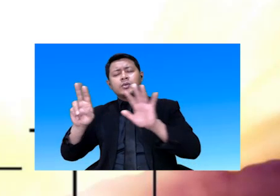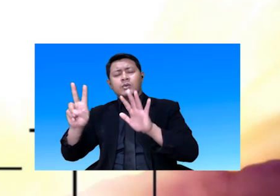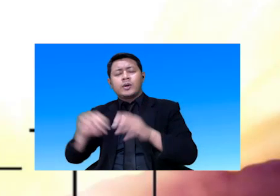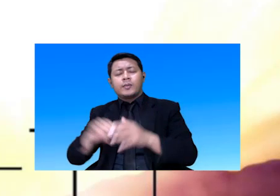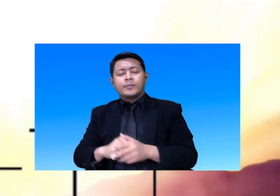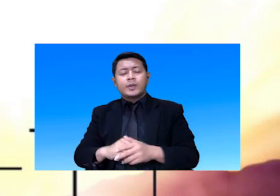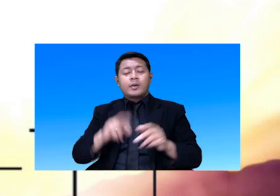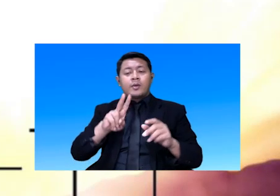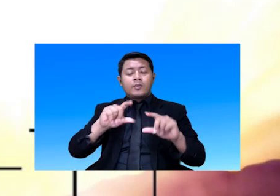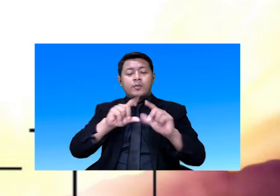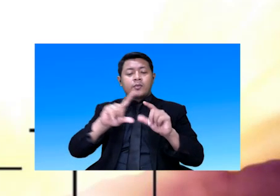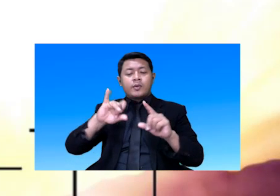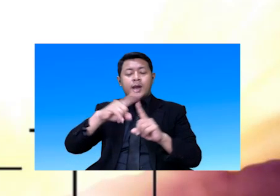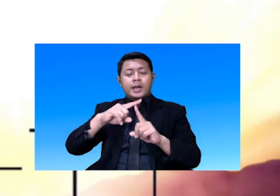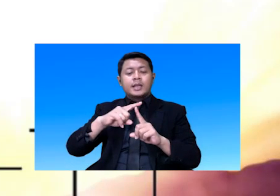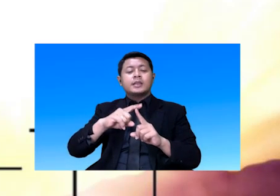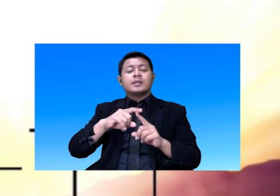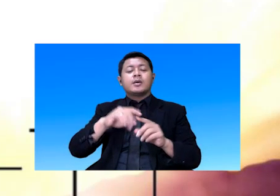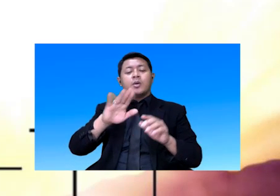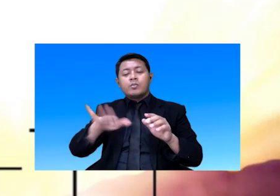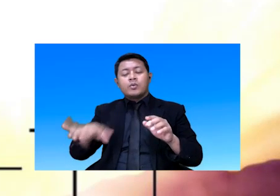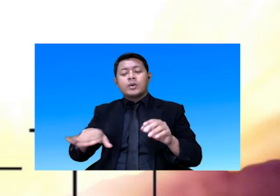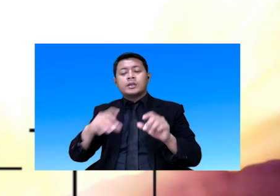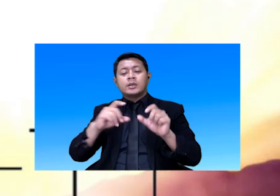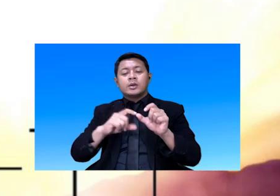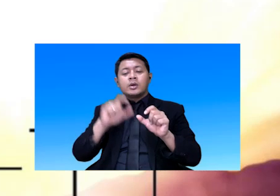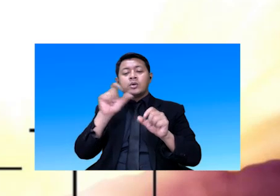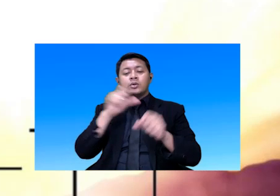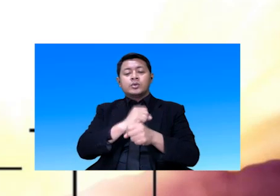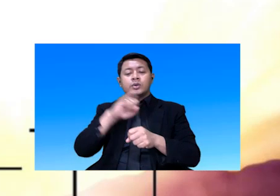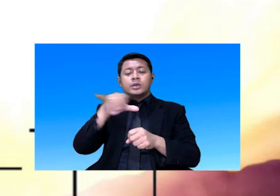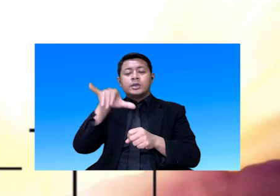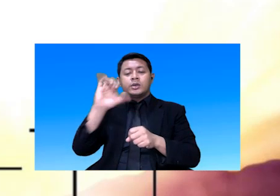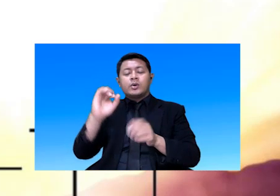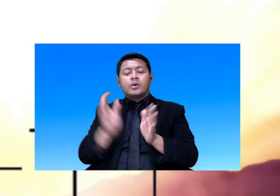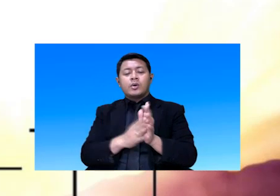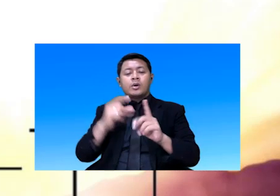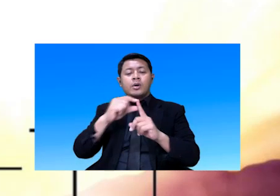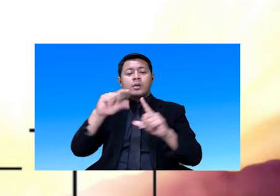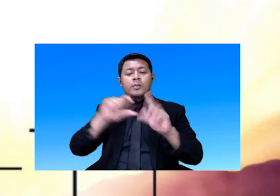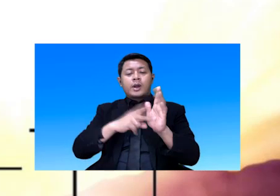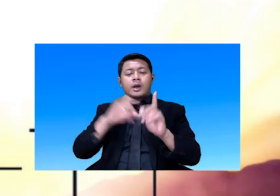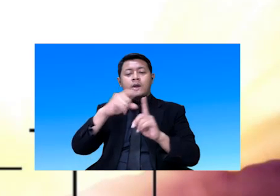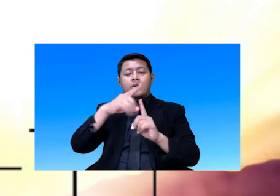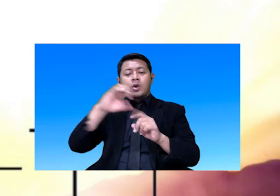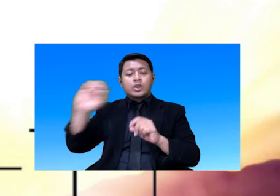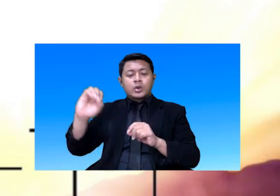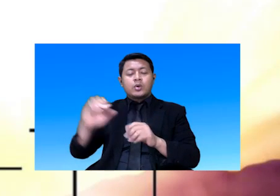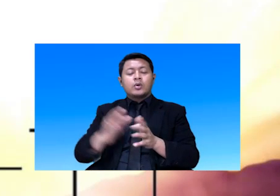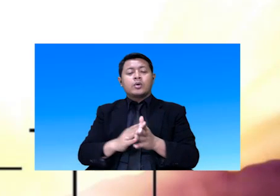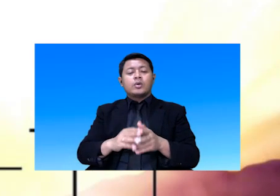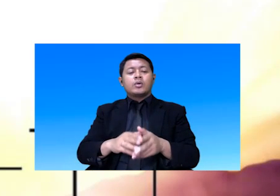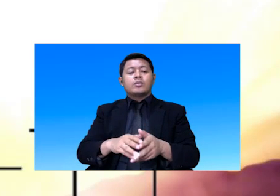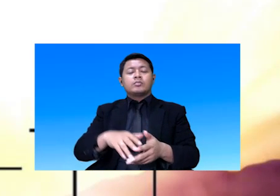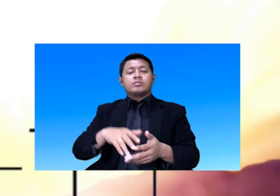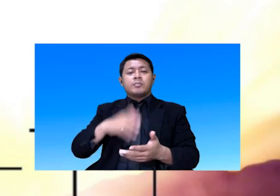mempunyai Sugio Pranoto, yang kita kenal dengan semboyan 100% Katolik, 100%